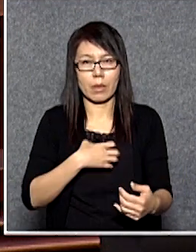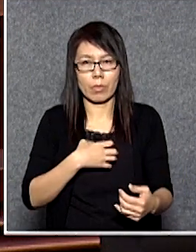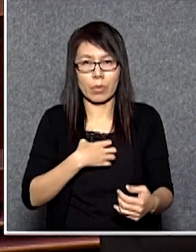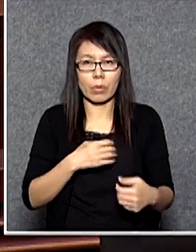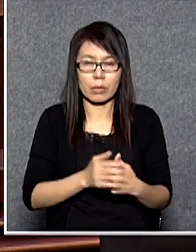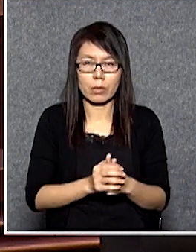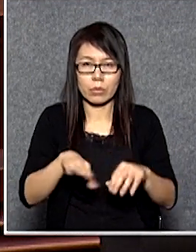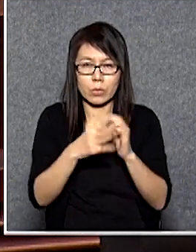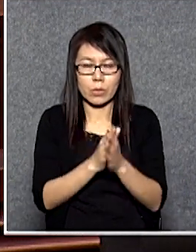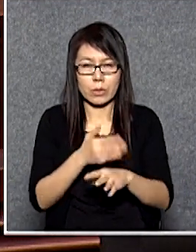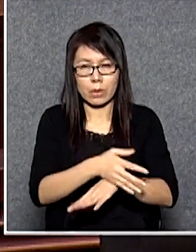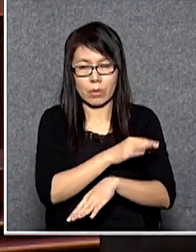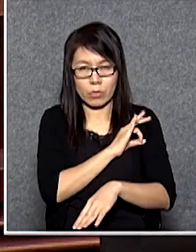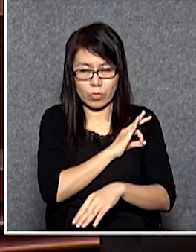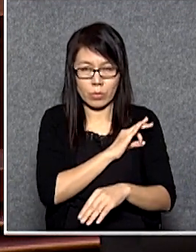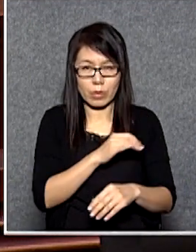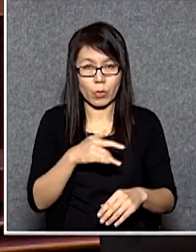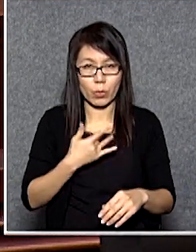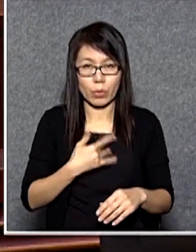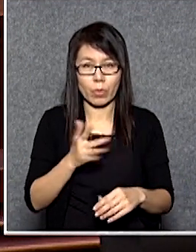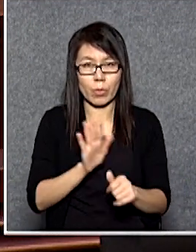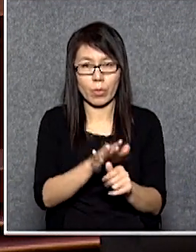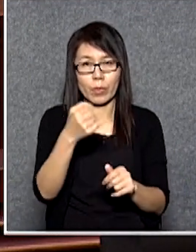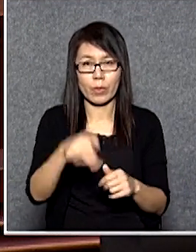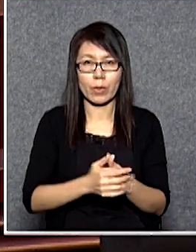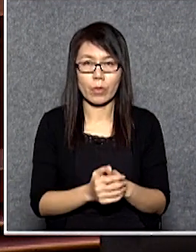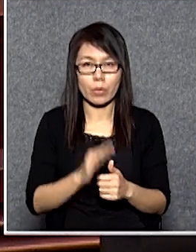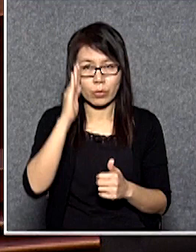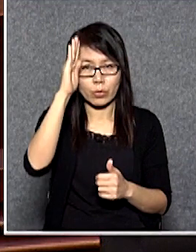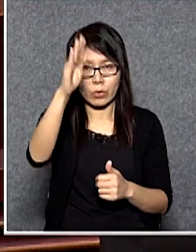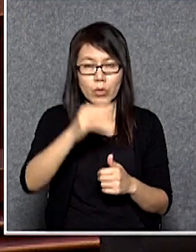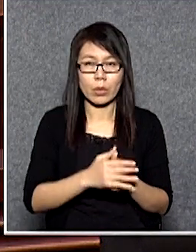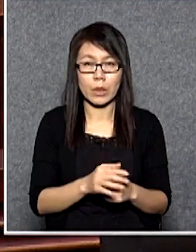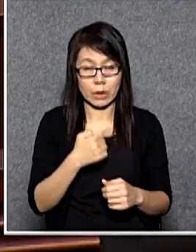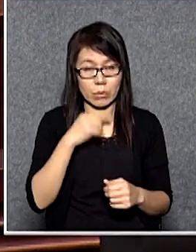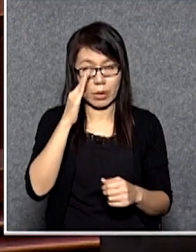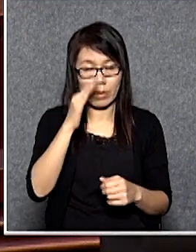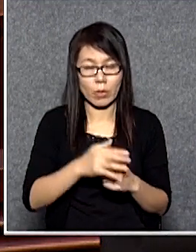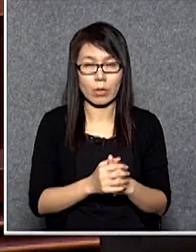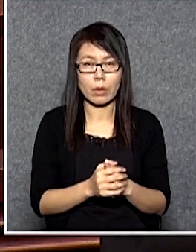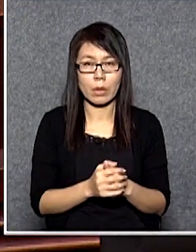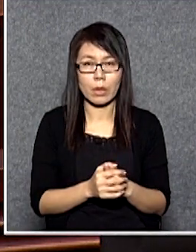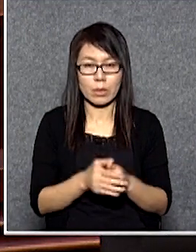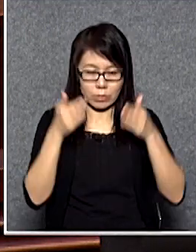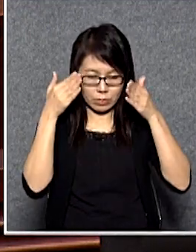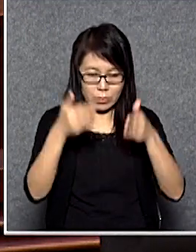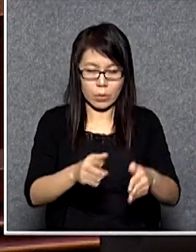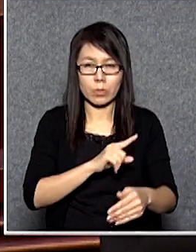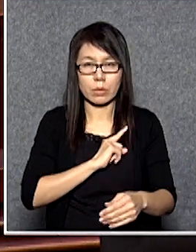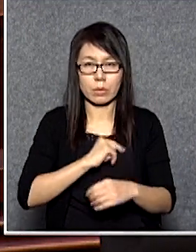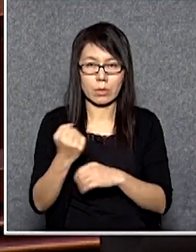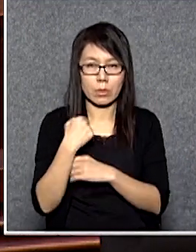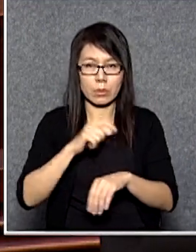對整個社會係冇好處。我哋喺未來係好希望係集中我哋嘅精力時